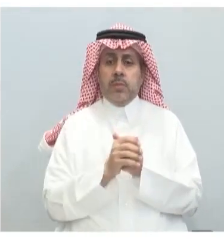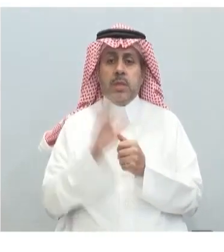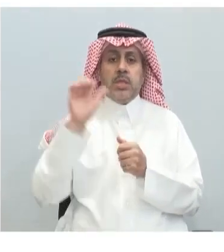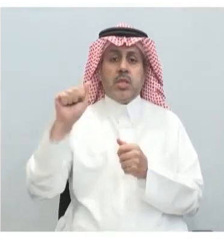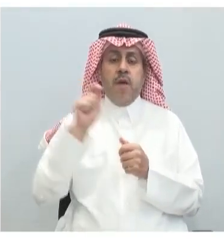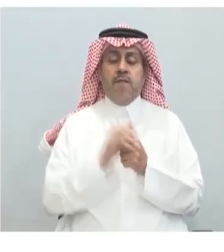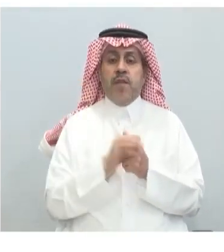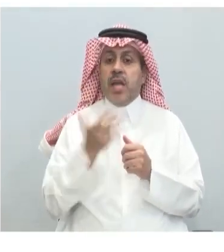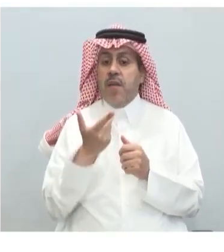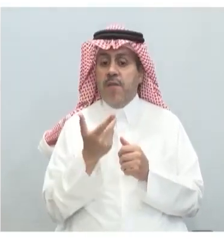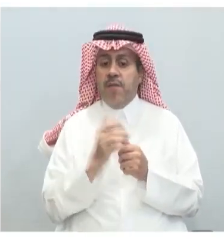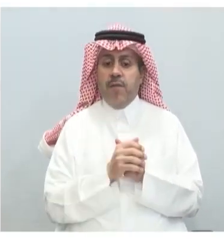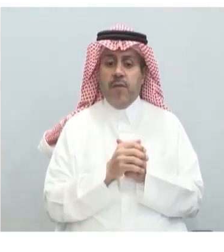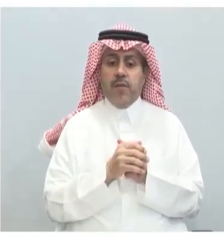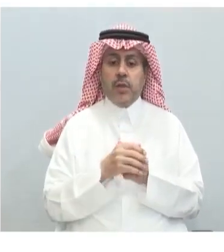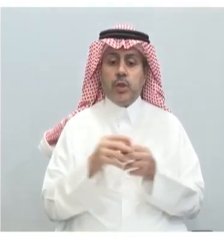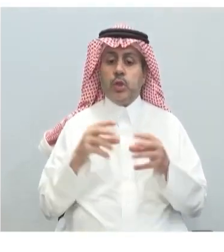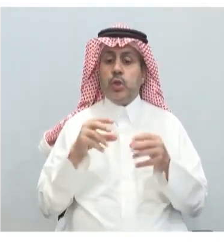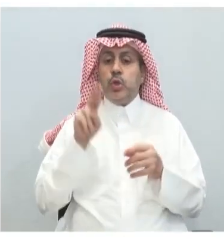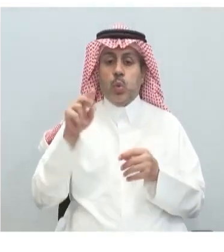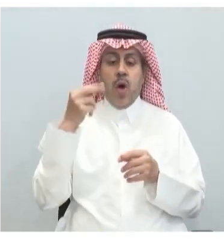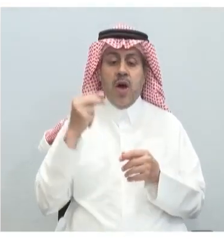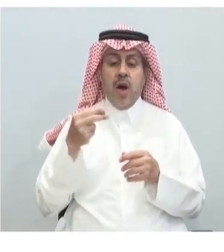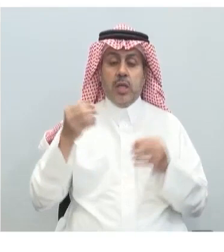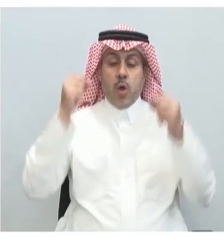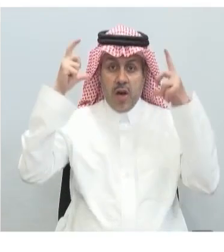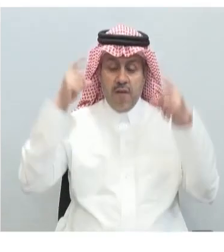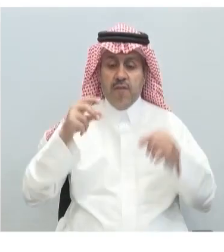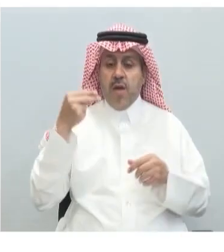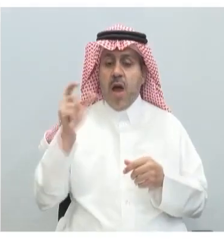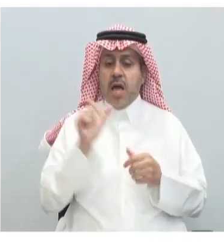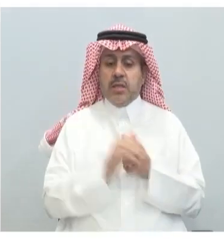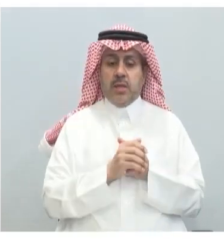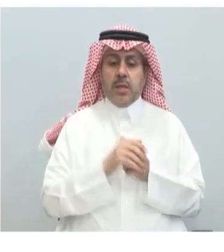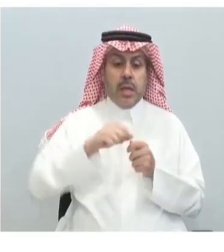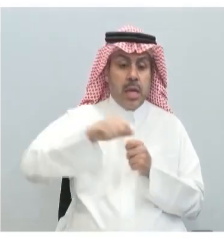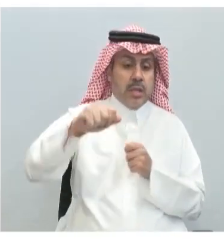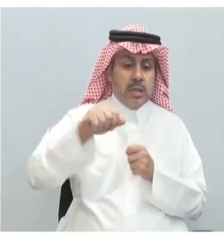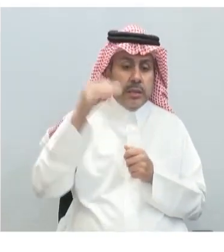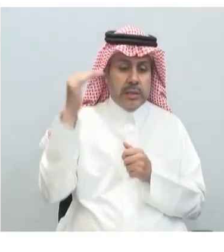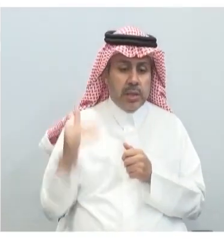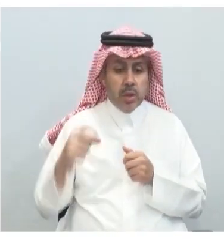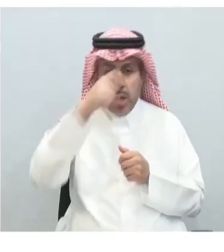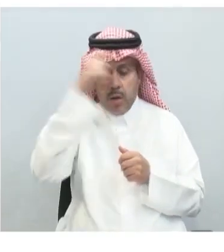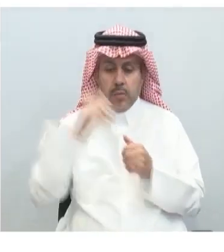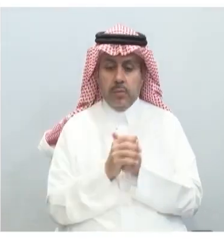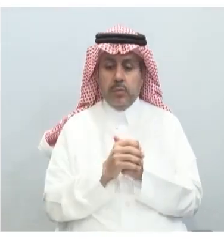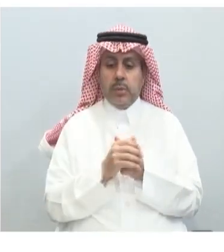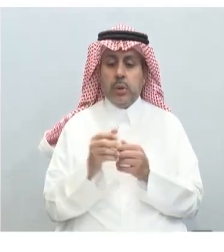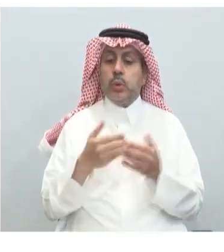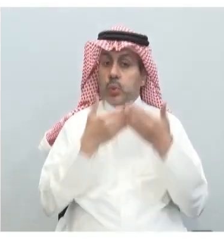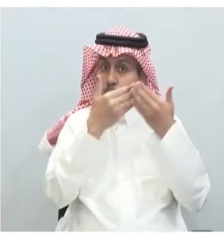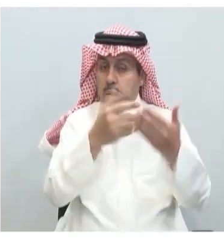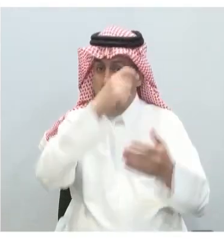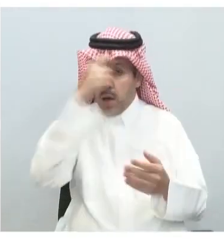تعرف العناصر في حالتها القياسيه على تدريج حراره التكوين القياسيه تعطى لهم حراره التكوين تساوي